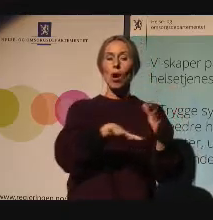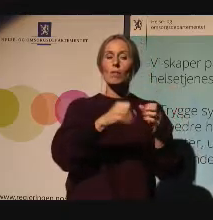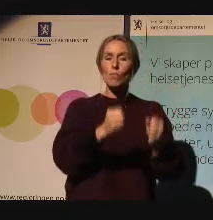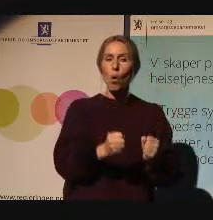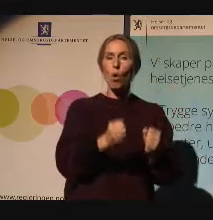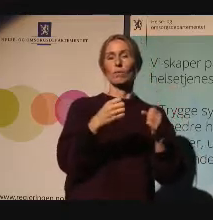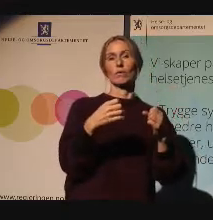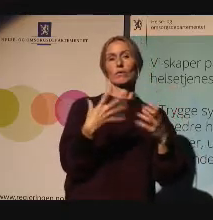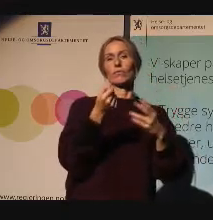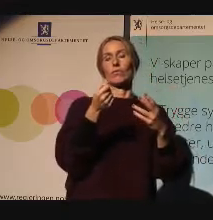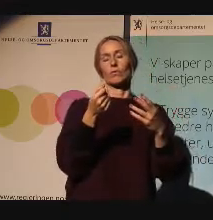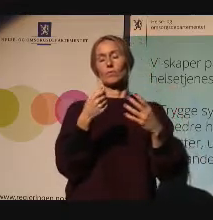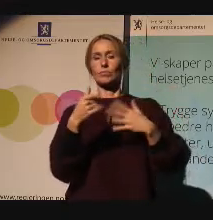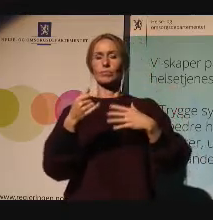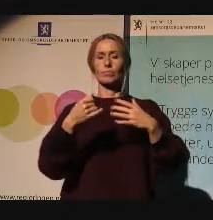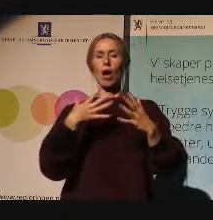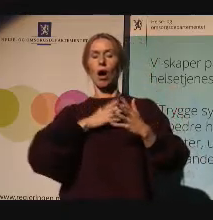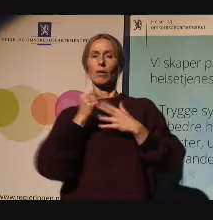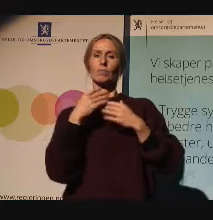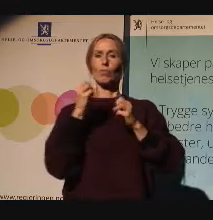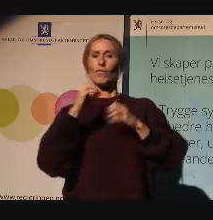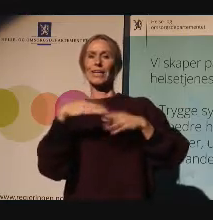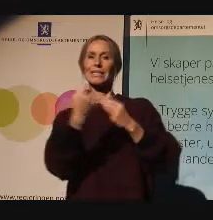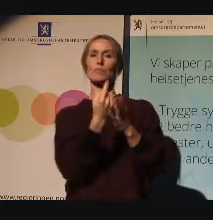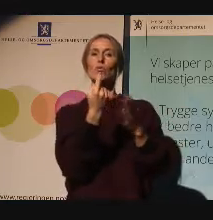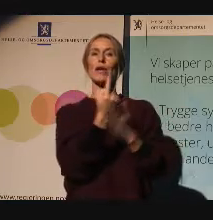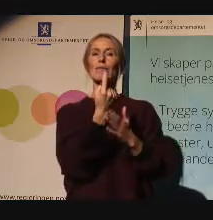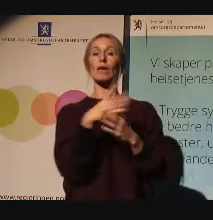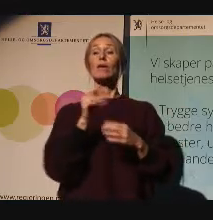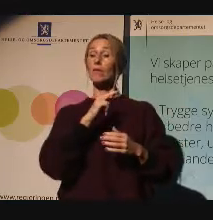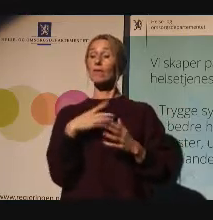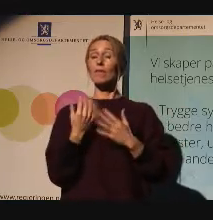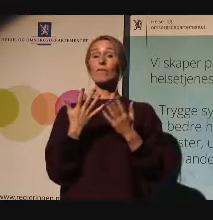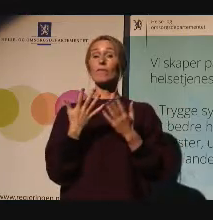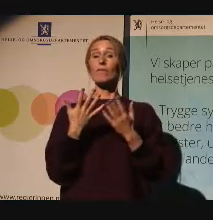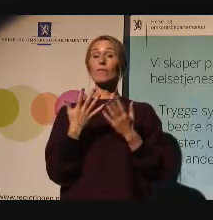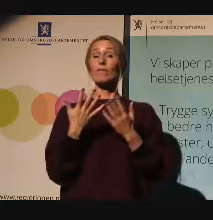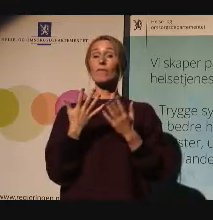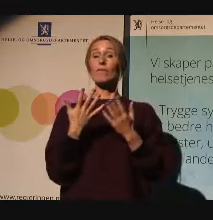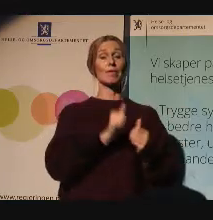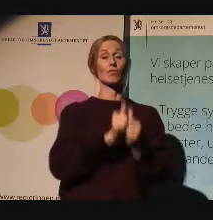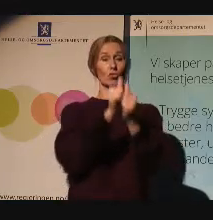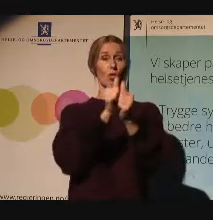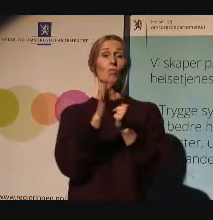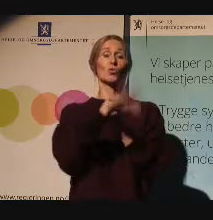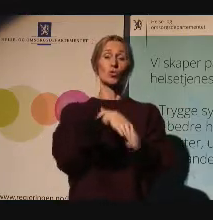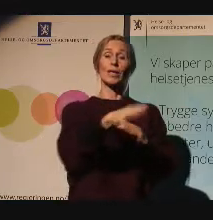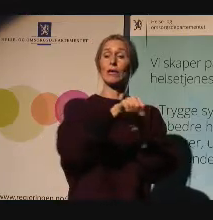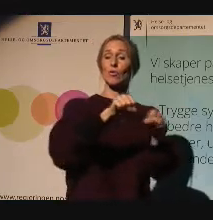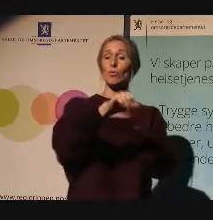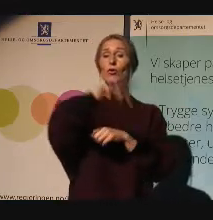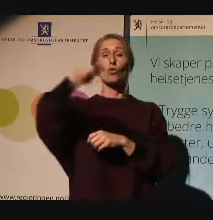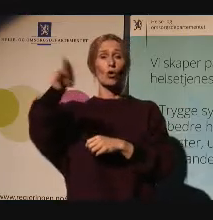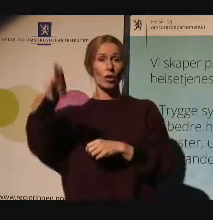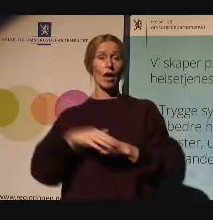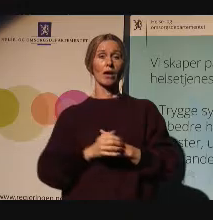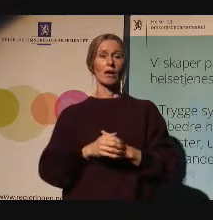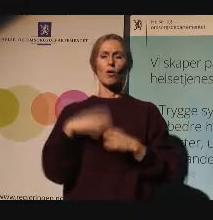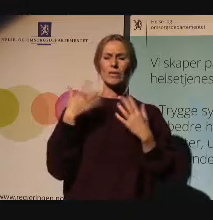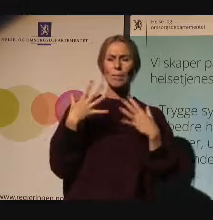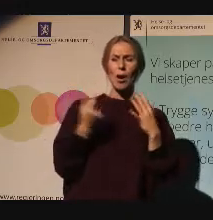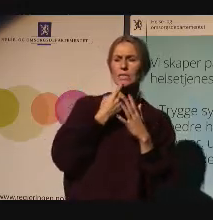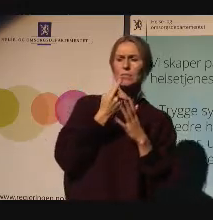og vi som jobber med dette her at dette blir fulgt ut opp der ute. Og jeg møter mange som sier at det ikke er lovverket som